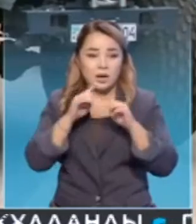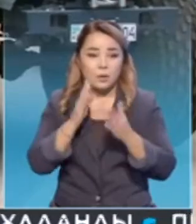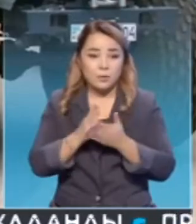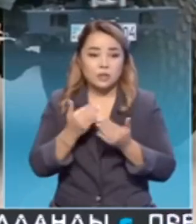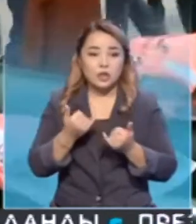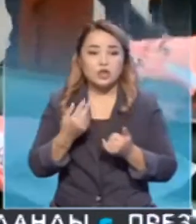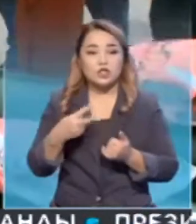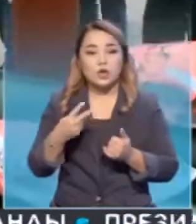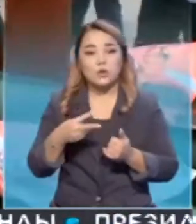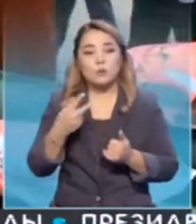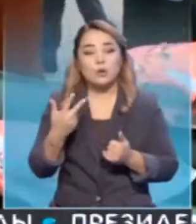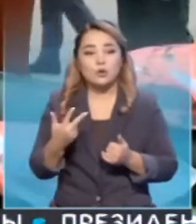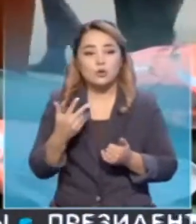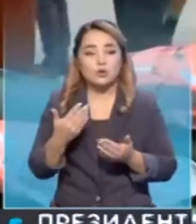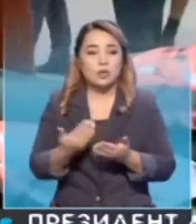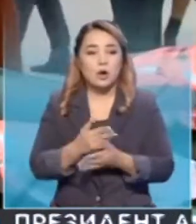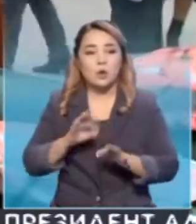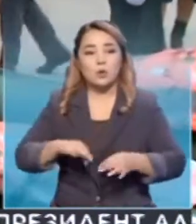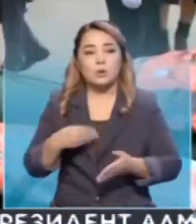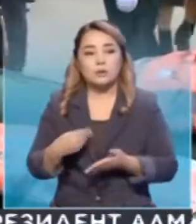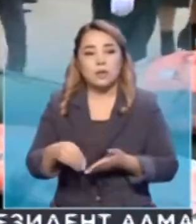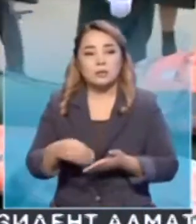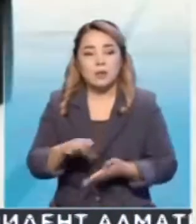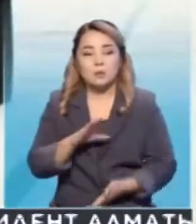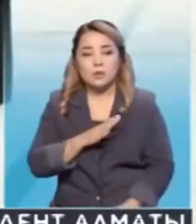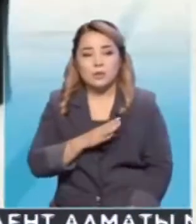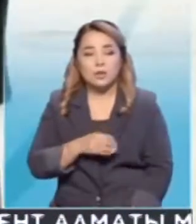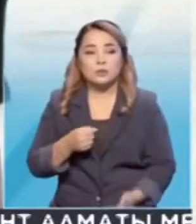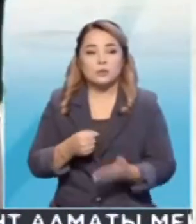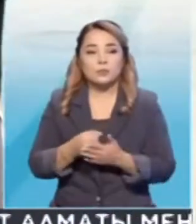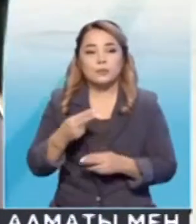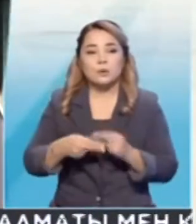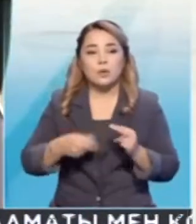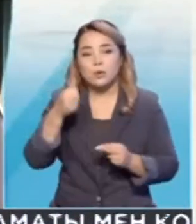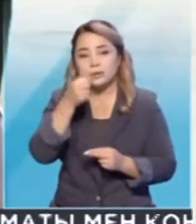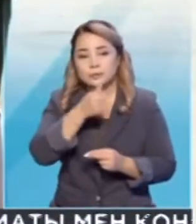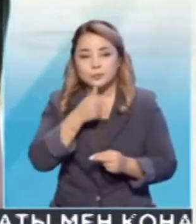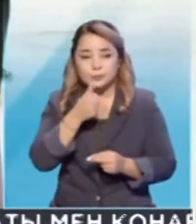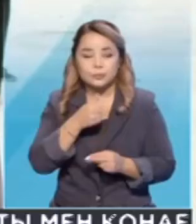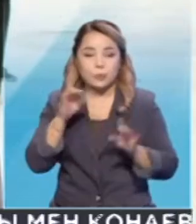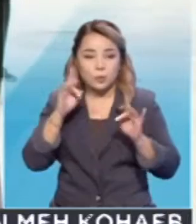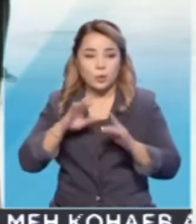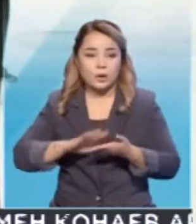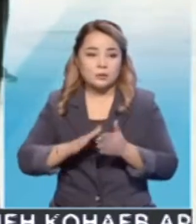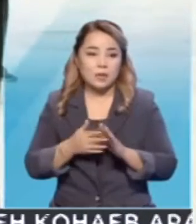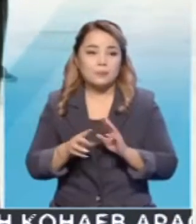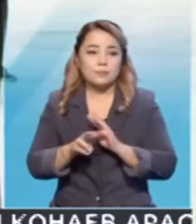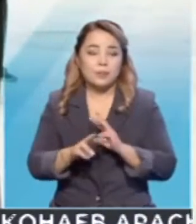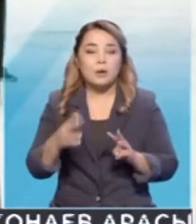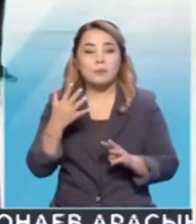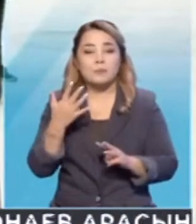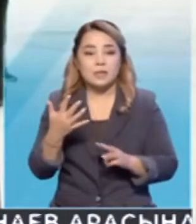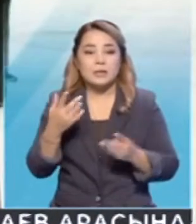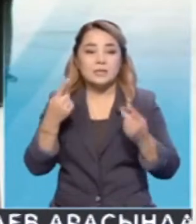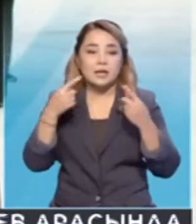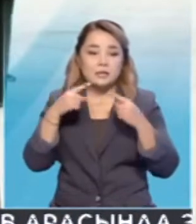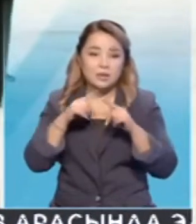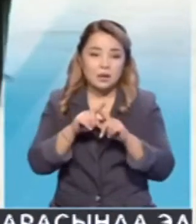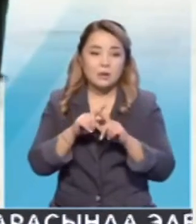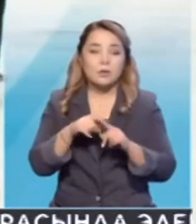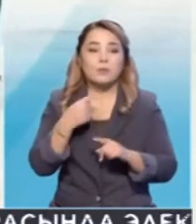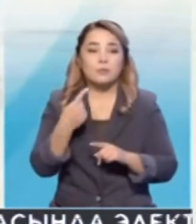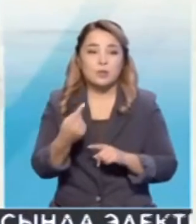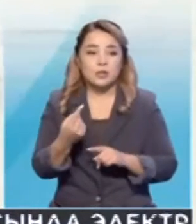жаңа 23 көлік алынды. Осы жылдың аяғына шейін төтенше жағдай министрлігінен бізге 5 техника және де